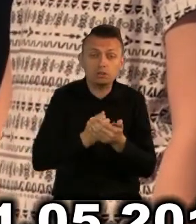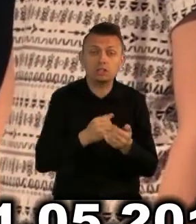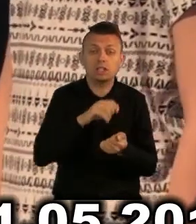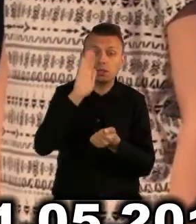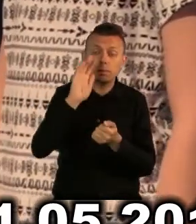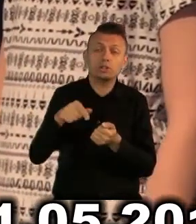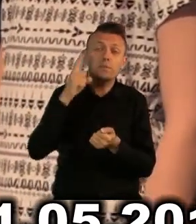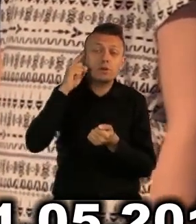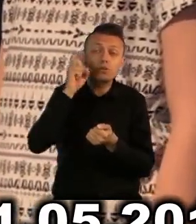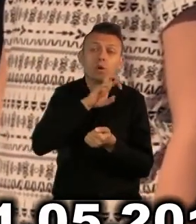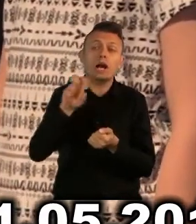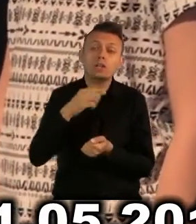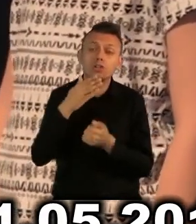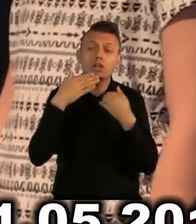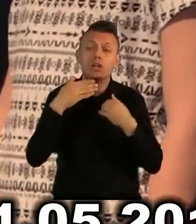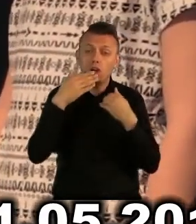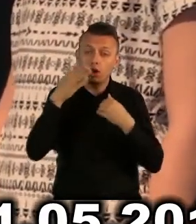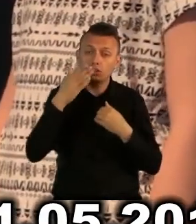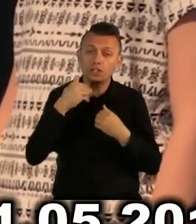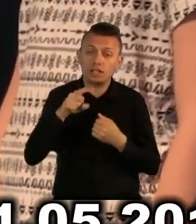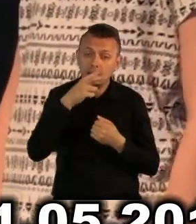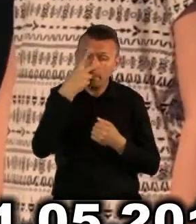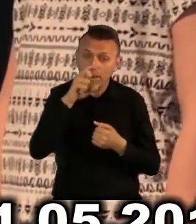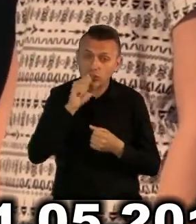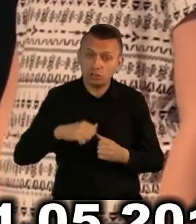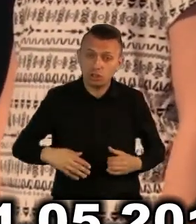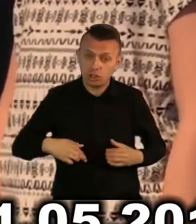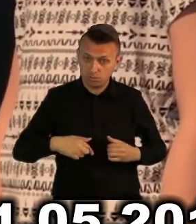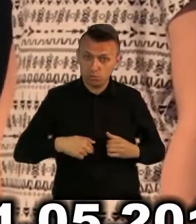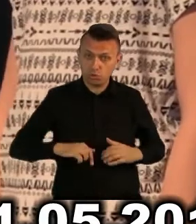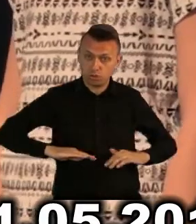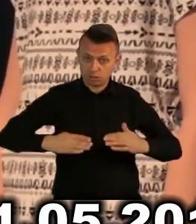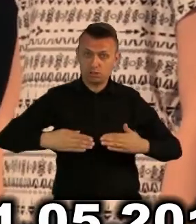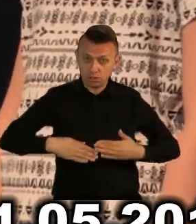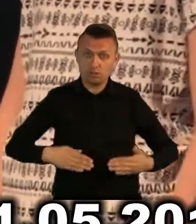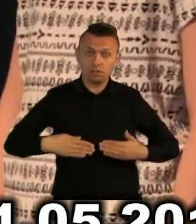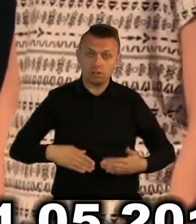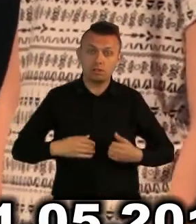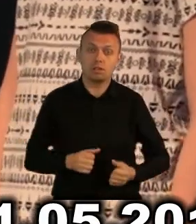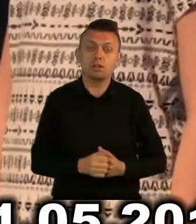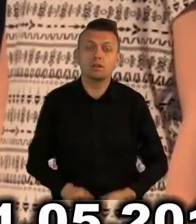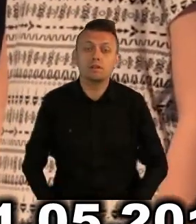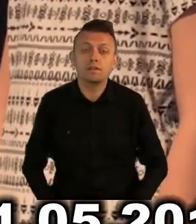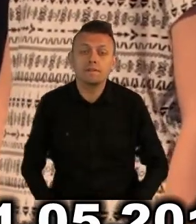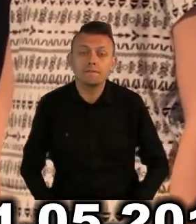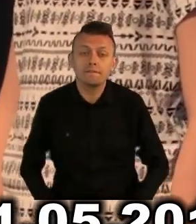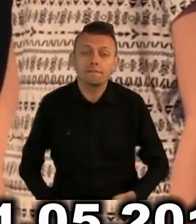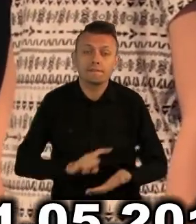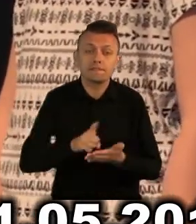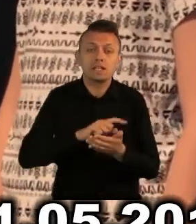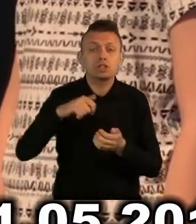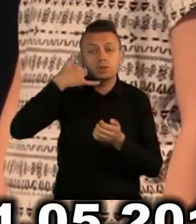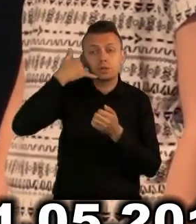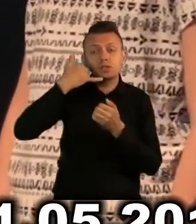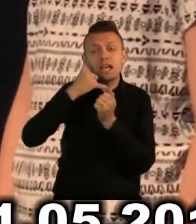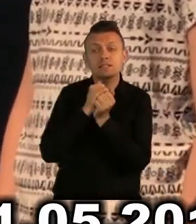oddycha. Patrz, czy się podnosi brzuszek, poczucie pokoło uszek. Szybko